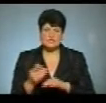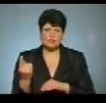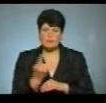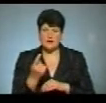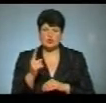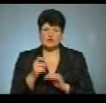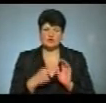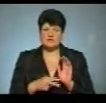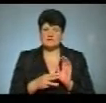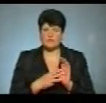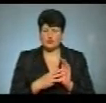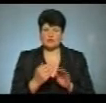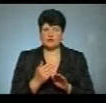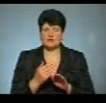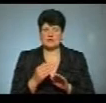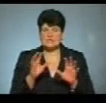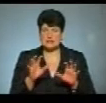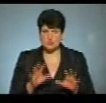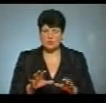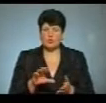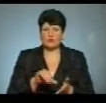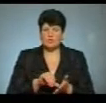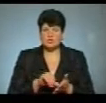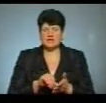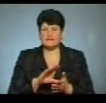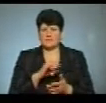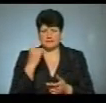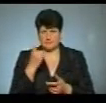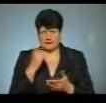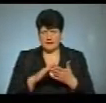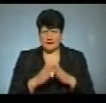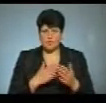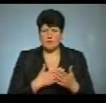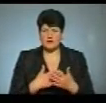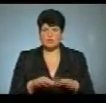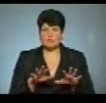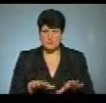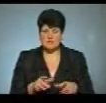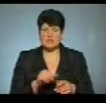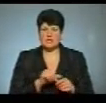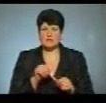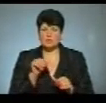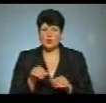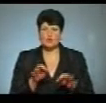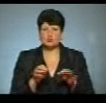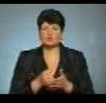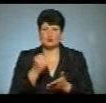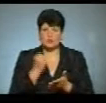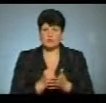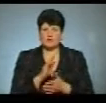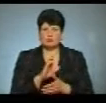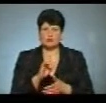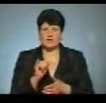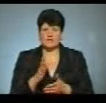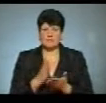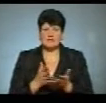статті 178 «Перебування в нетверезому стані в громадському місті». Окрім цього, суд ухвалив, що Володимир Букатка має